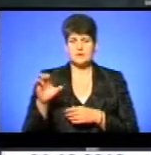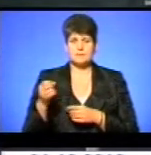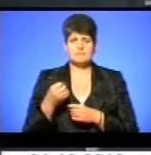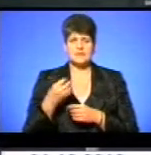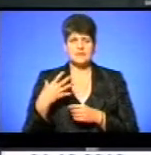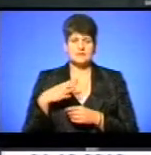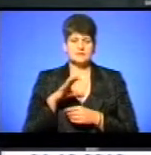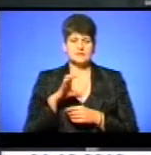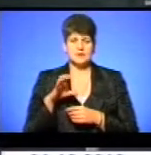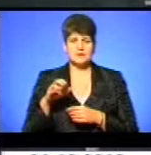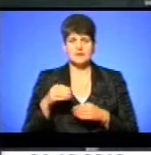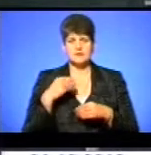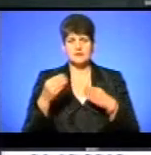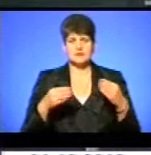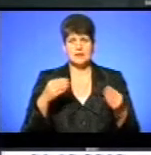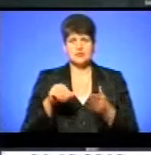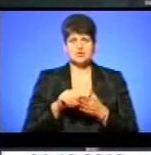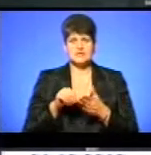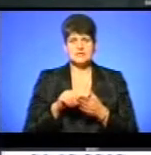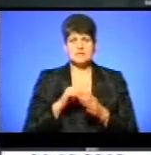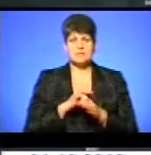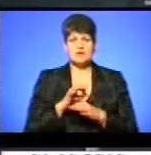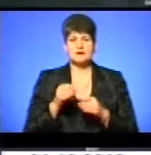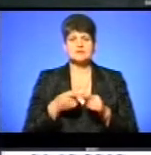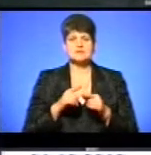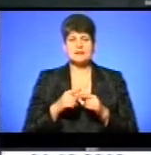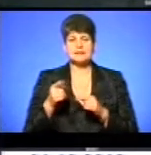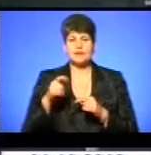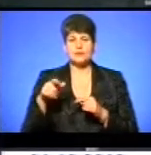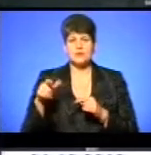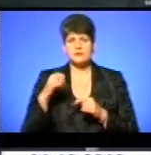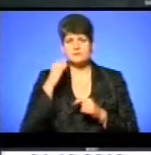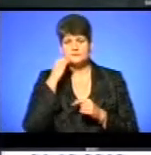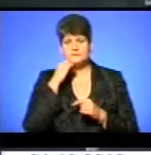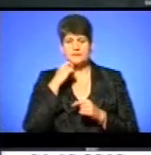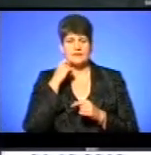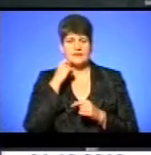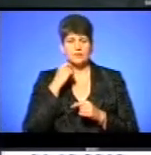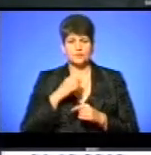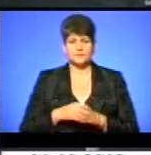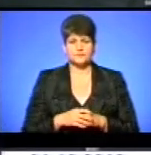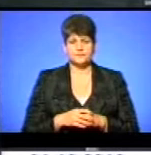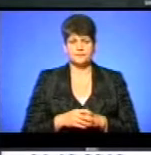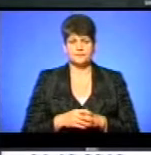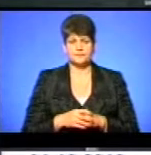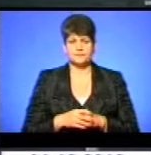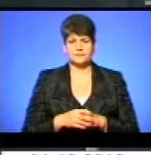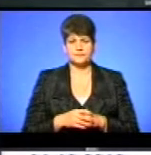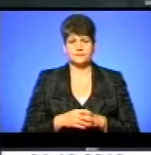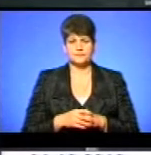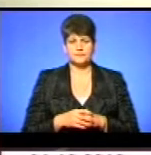15 світлин портретів вручили учасницям проєкту. Це тернополянки похилого віку. Детальніше у сюжеті Богдана